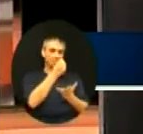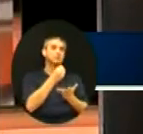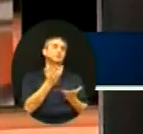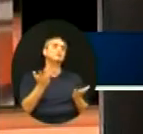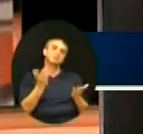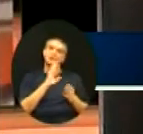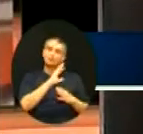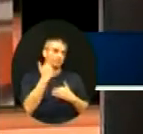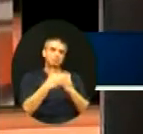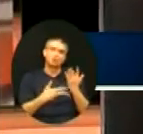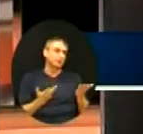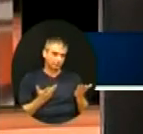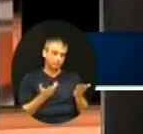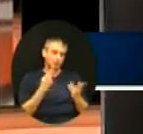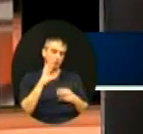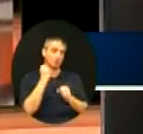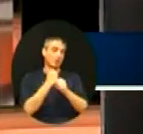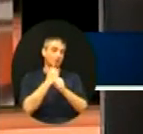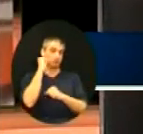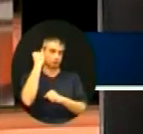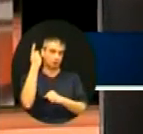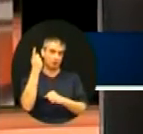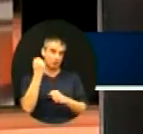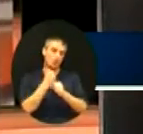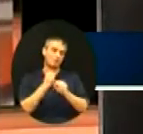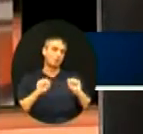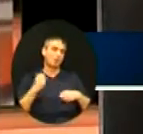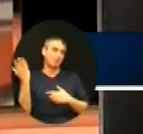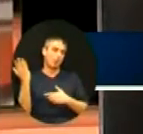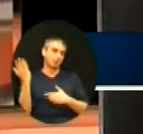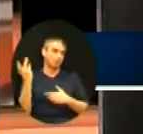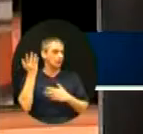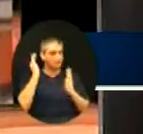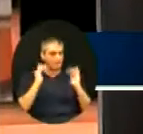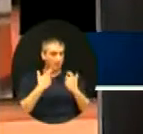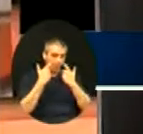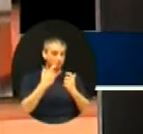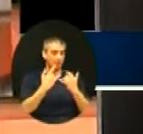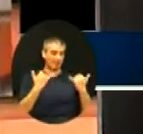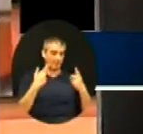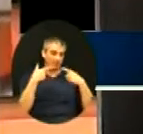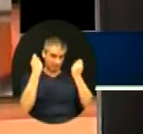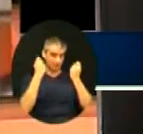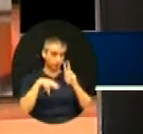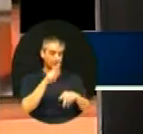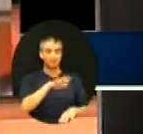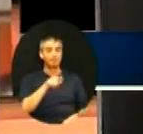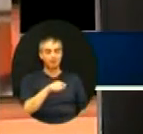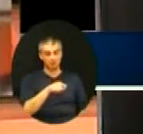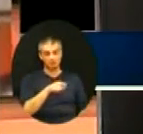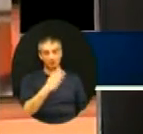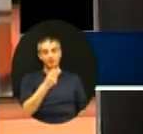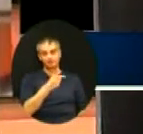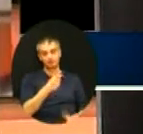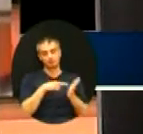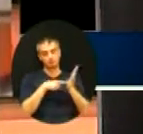אז הפועל היוצא של זה, זה יותר עובדות סוציאליות שהן עובדות קבלן, פחות גופי רווחה וחינוך שמתעסקים בילדים האלה,